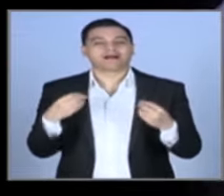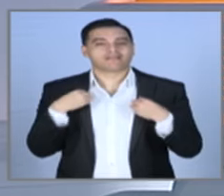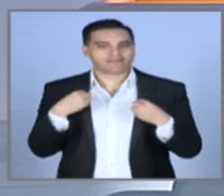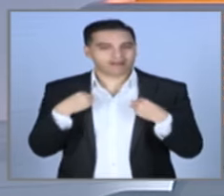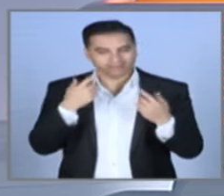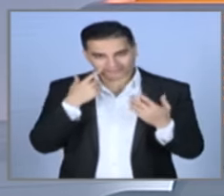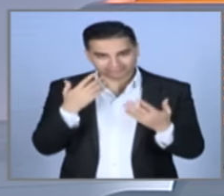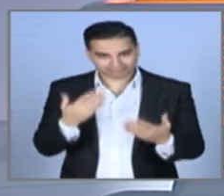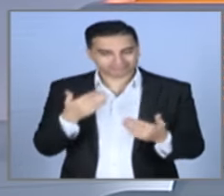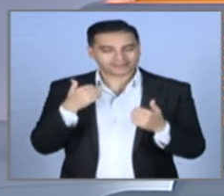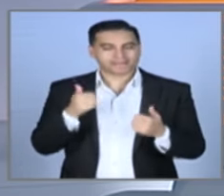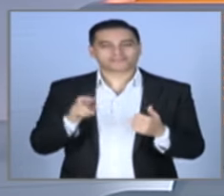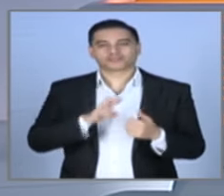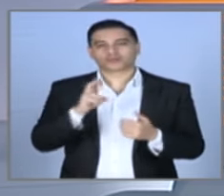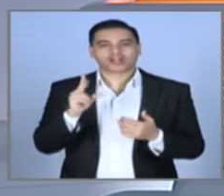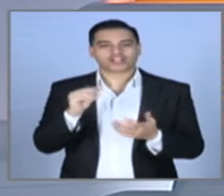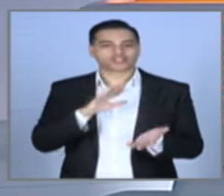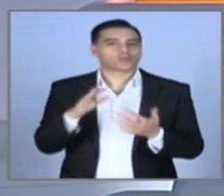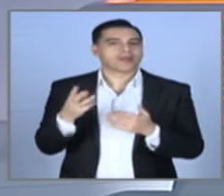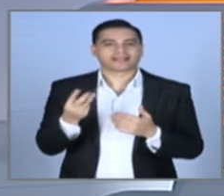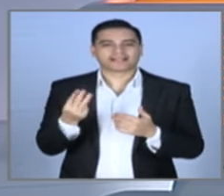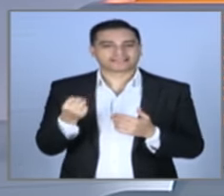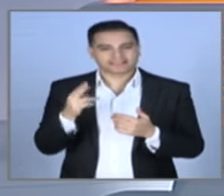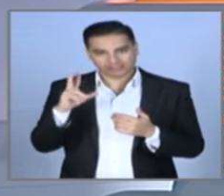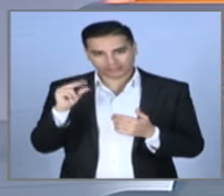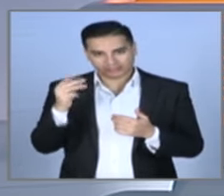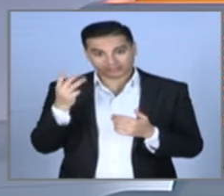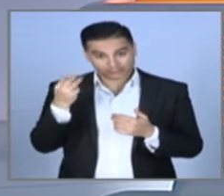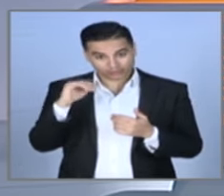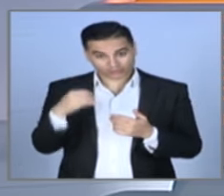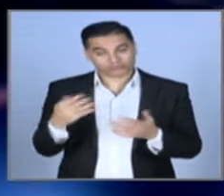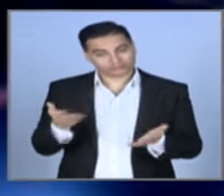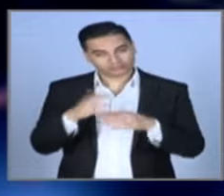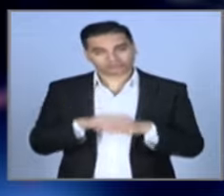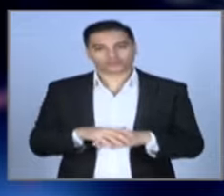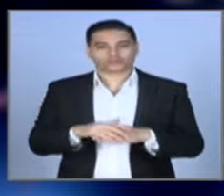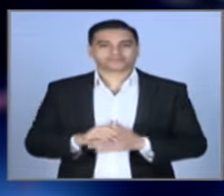رياضة، تمام. السؤال بـ20 نقطة ولا 30 نقطة؟ 30. دوس على البازر.